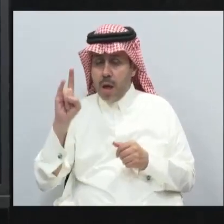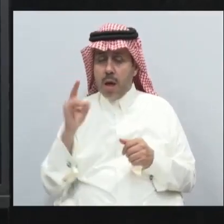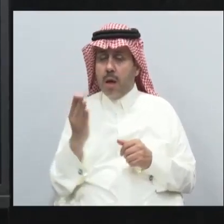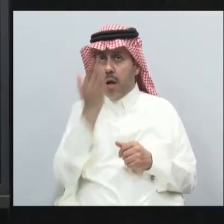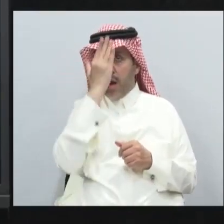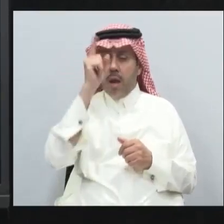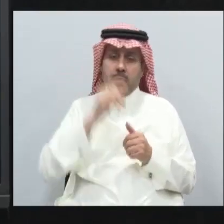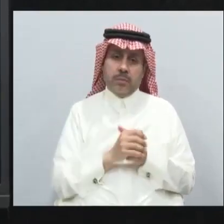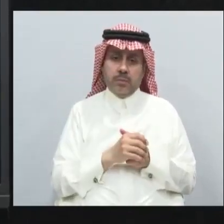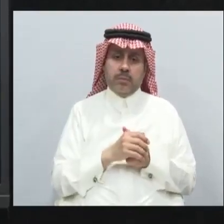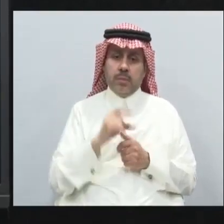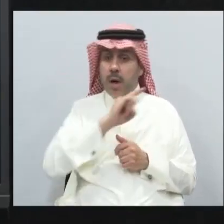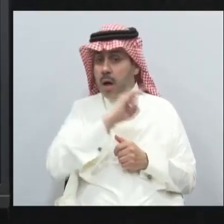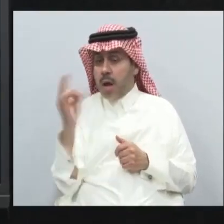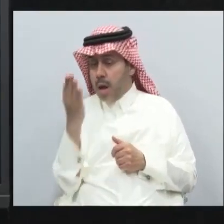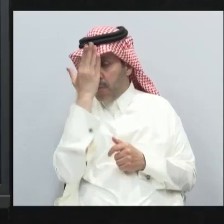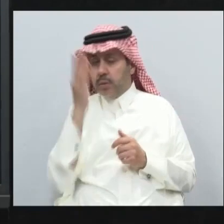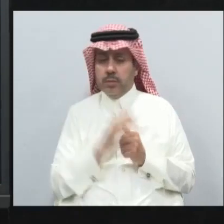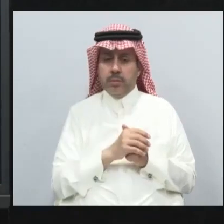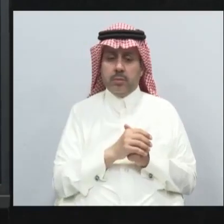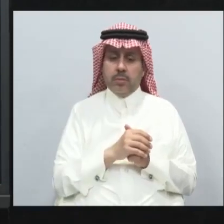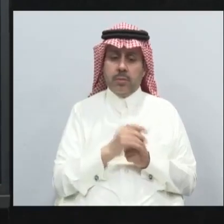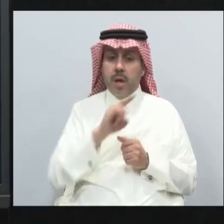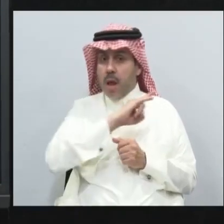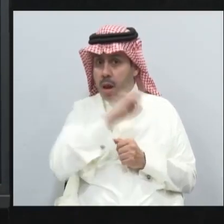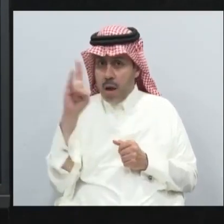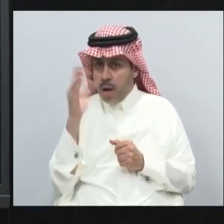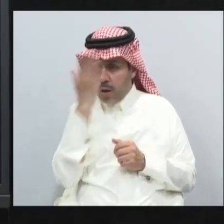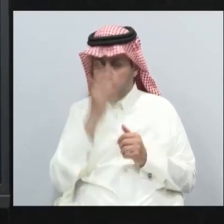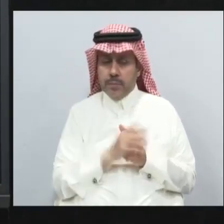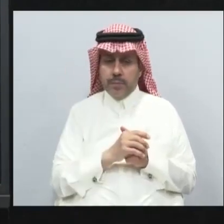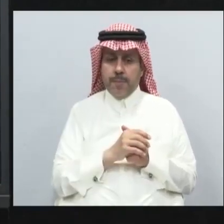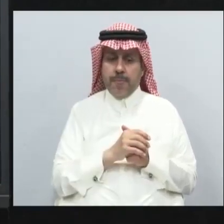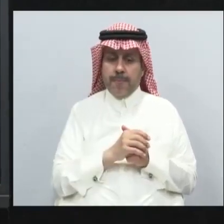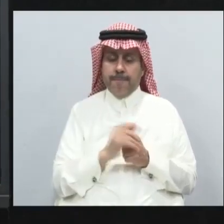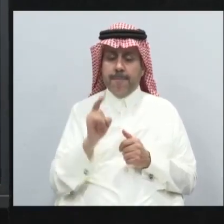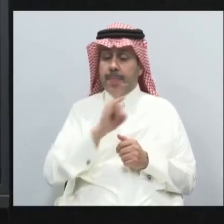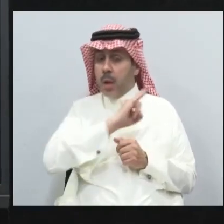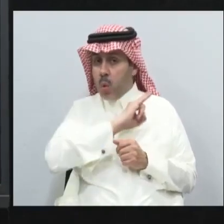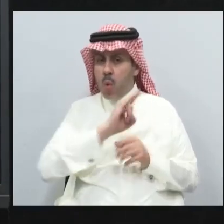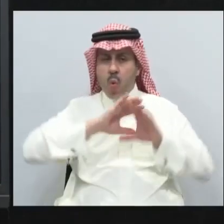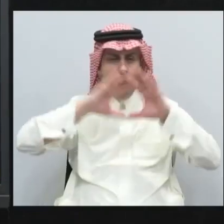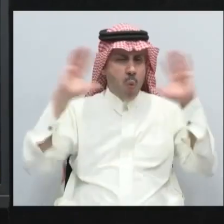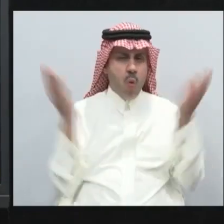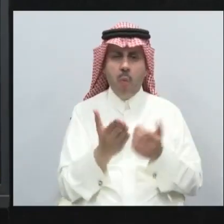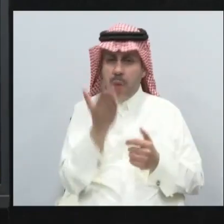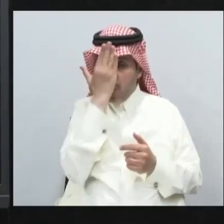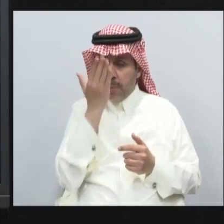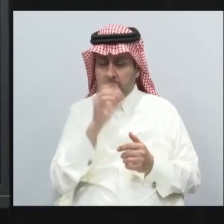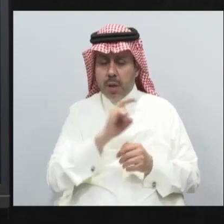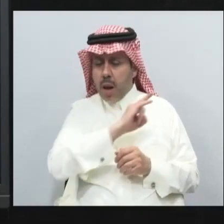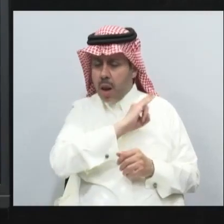اننا ننفي العباده عما سوى الله فتنفي جميع ما يعبد من دون الله